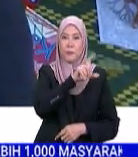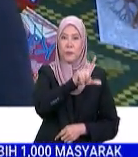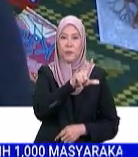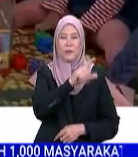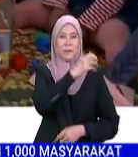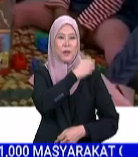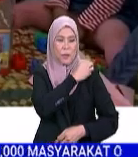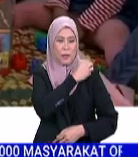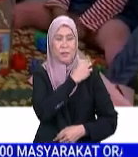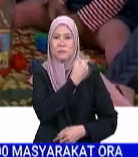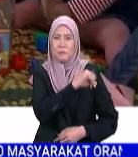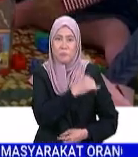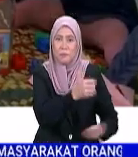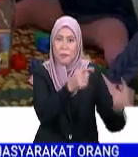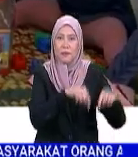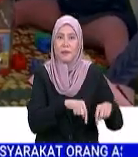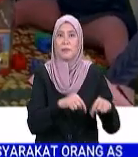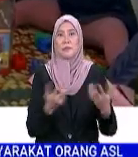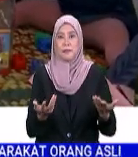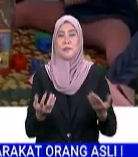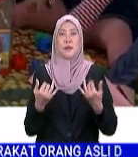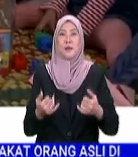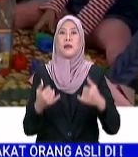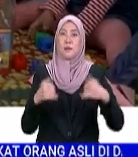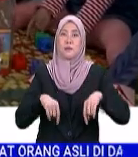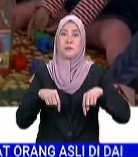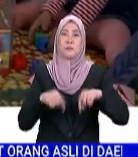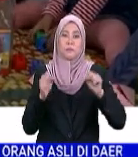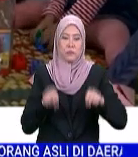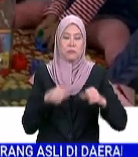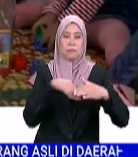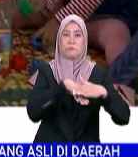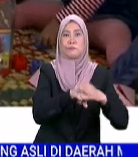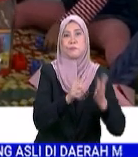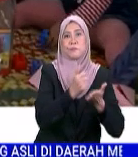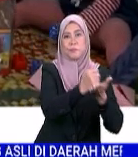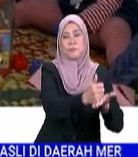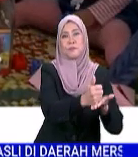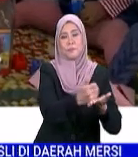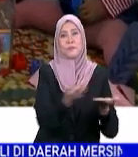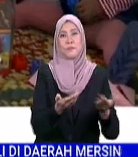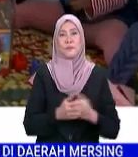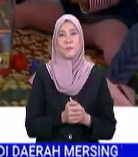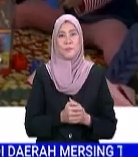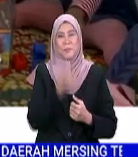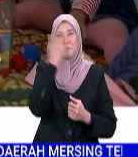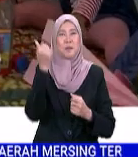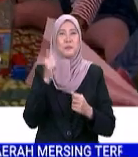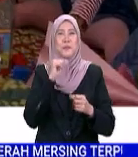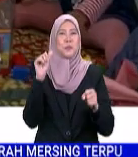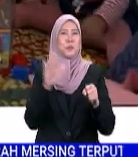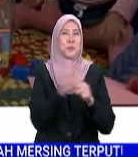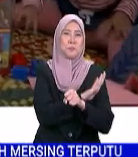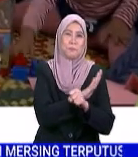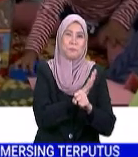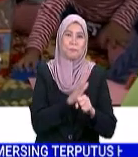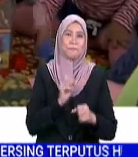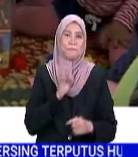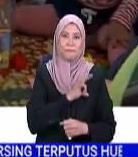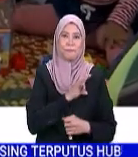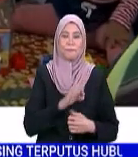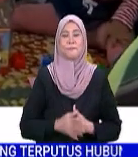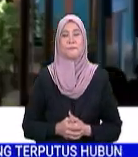kita yang tak dapat nak cover. So hari ini pun kita hanya berkesempatanlah untuk masuk, kan, dalam keadaan kekangan-kekangan tertentulah.